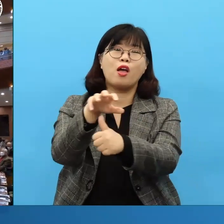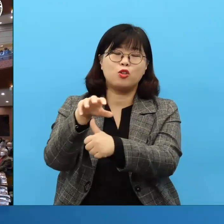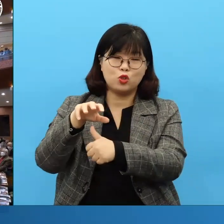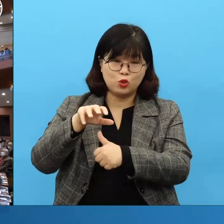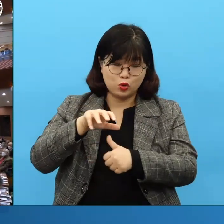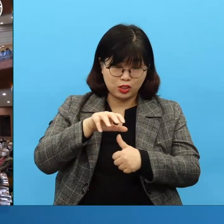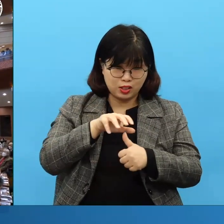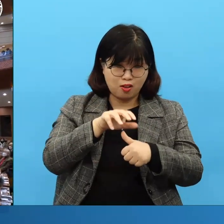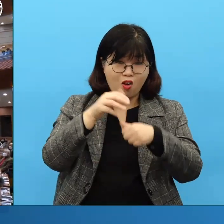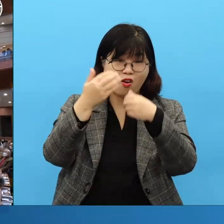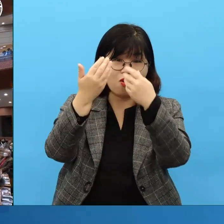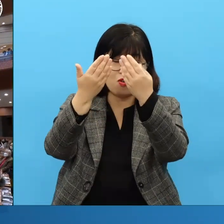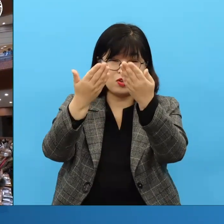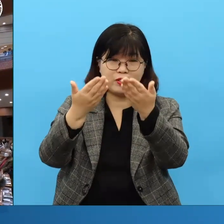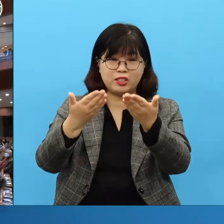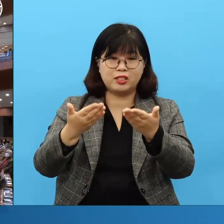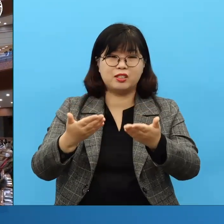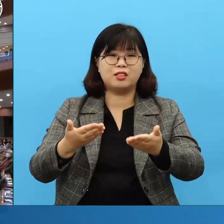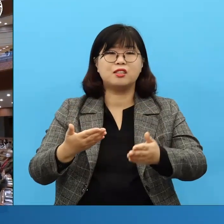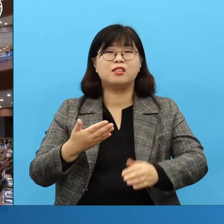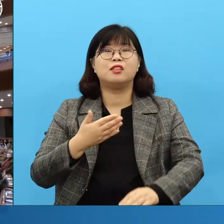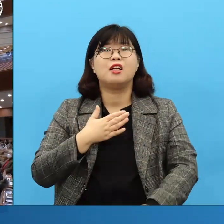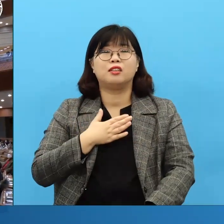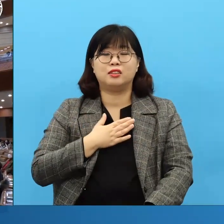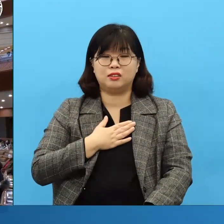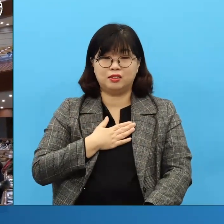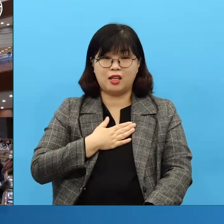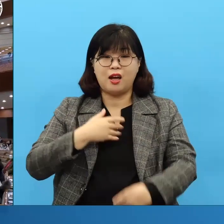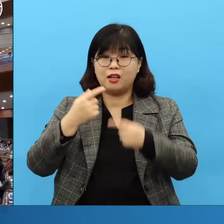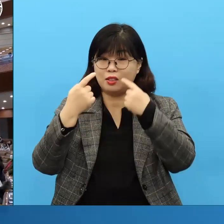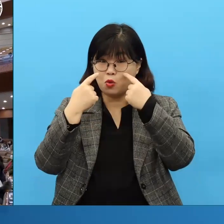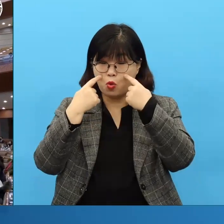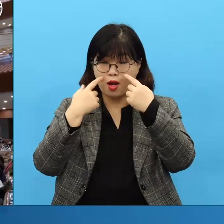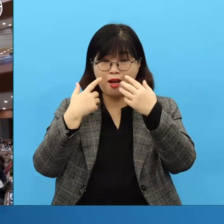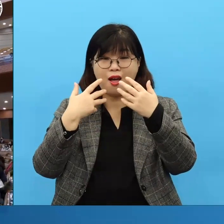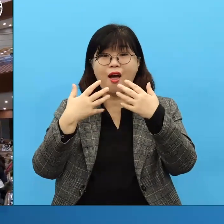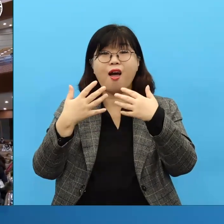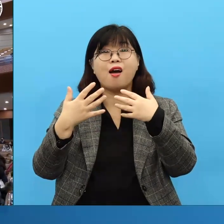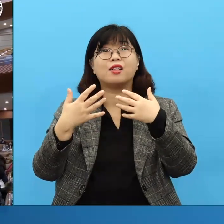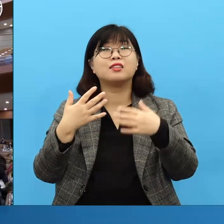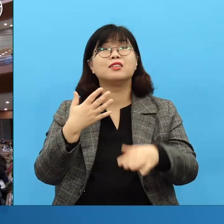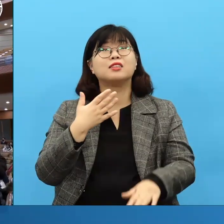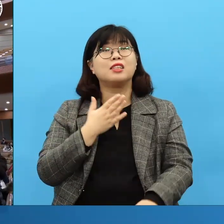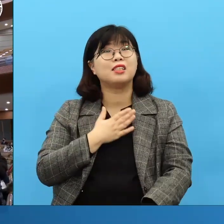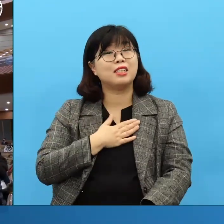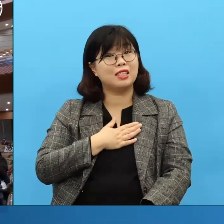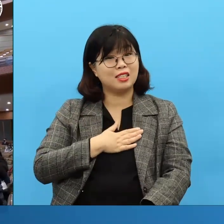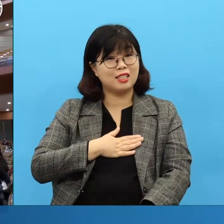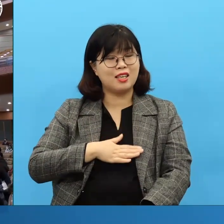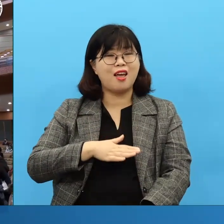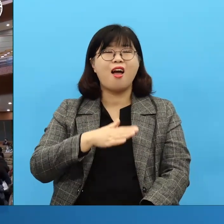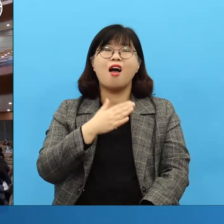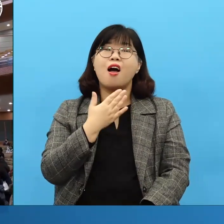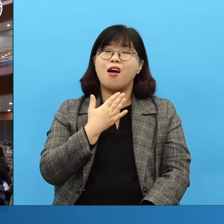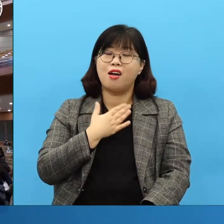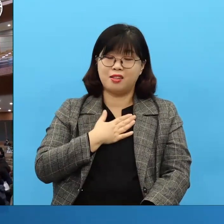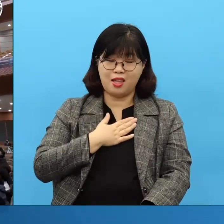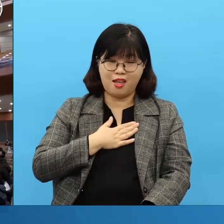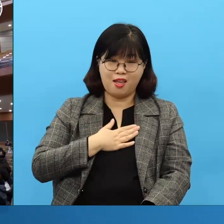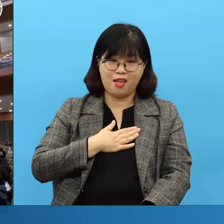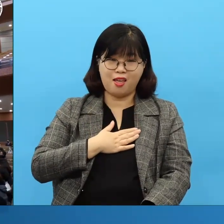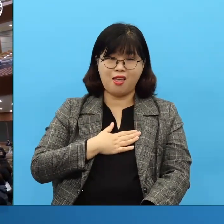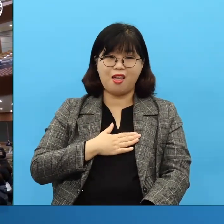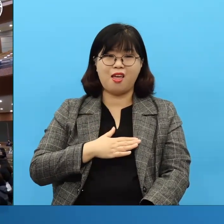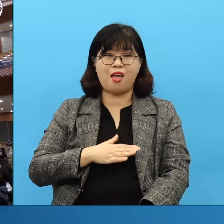보호해 주실 것을 우리 4절 다시 한번 녹음을 합니다. 주 언제 강림하실지